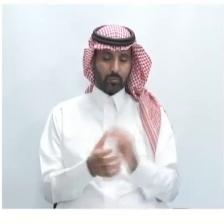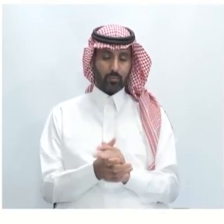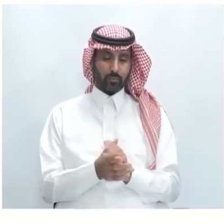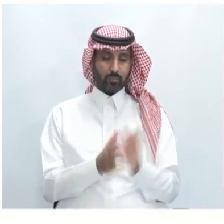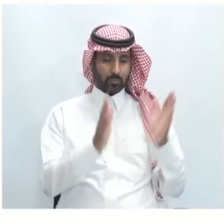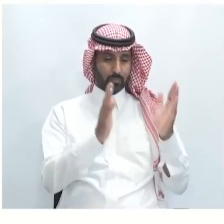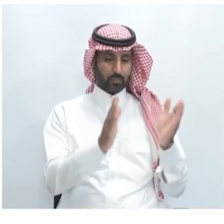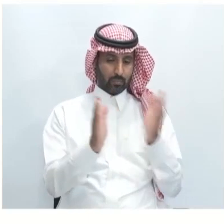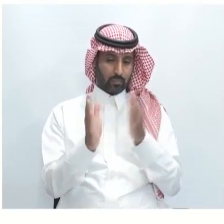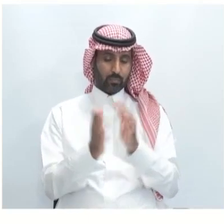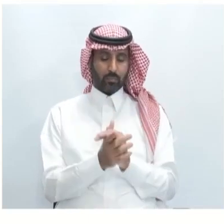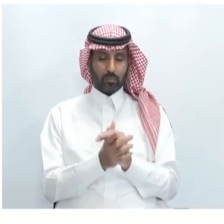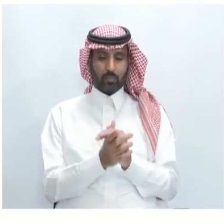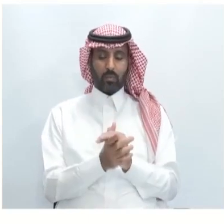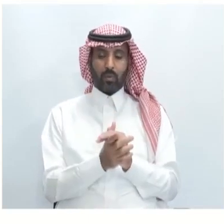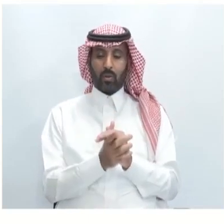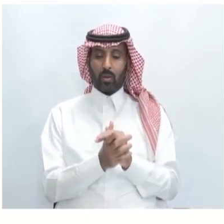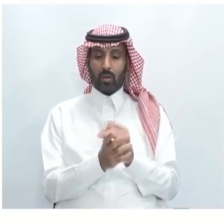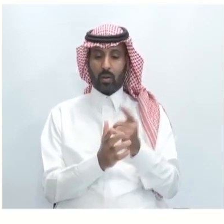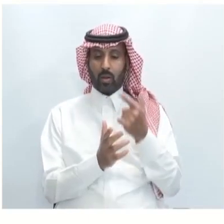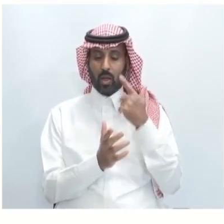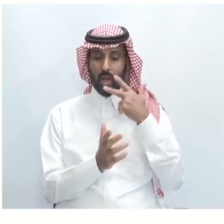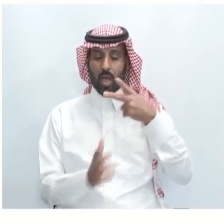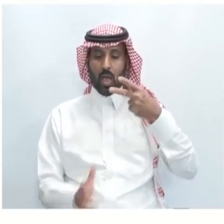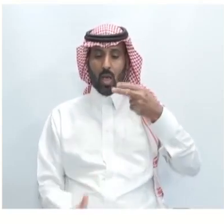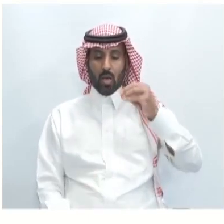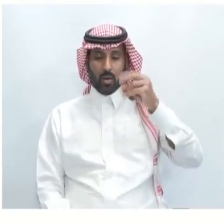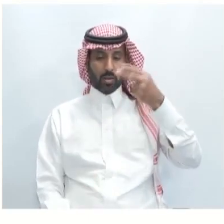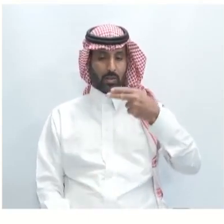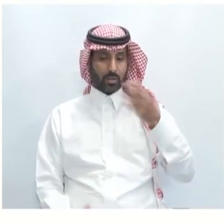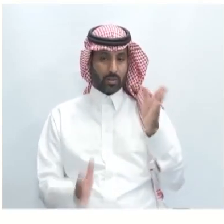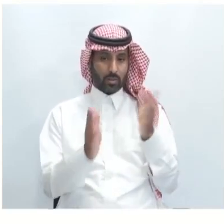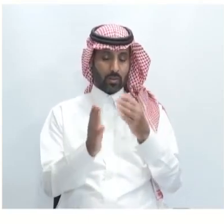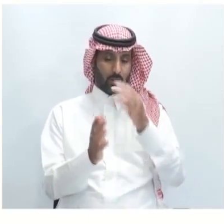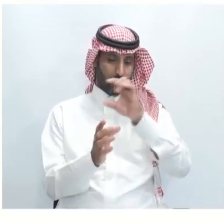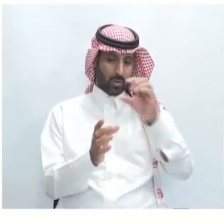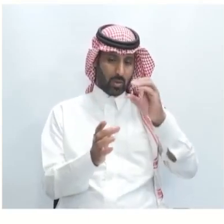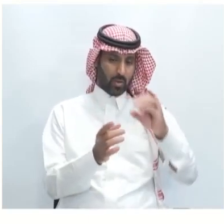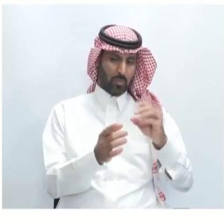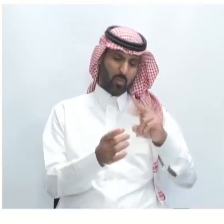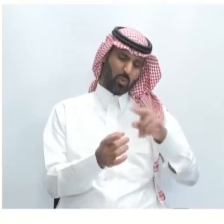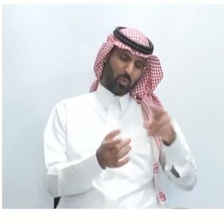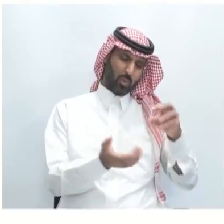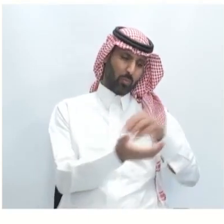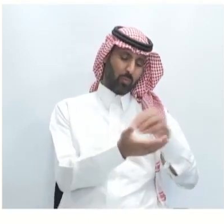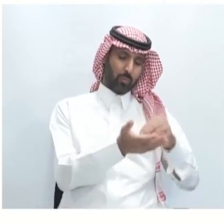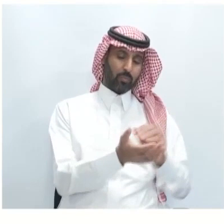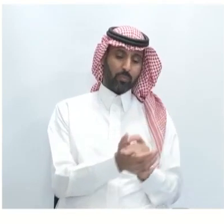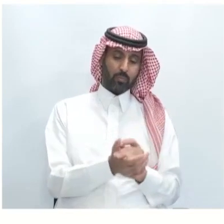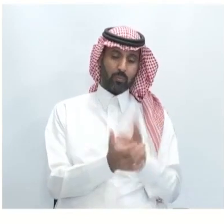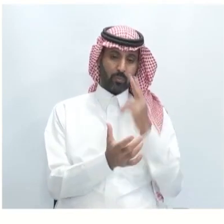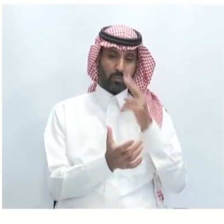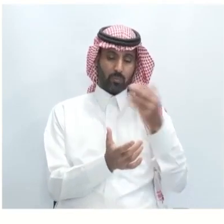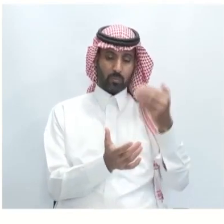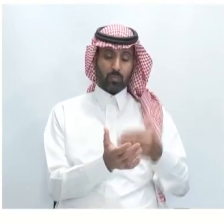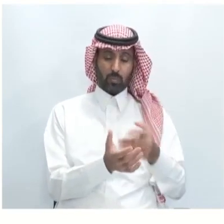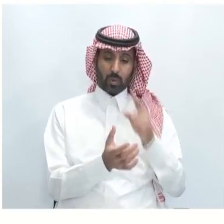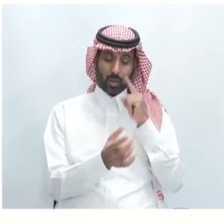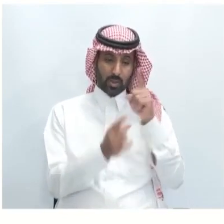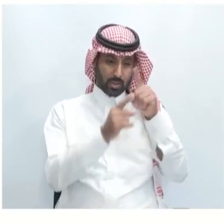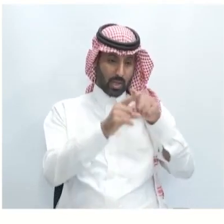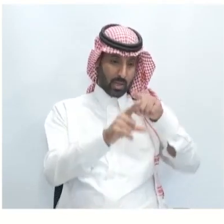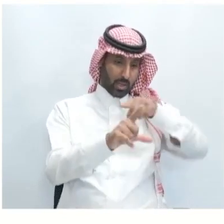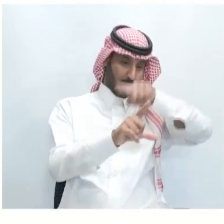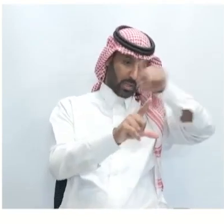مره اخرى نلاحظ هنا الهيدروكسيل ولاحظ هنا الهيدروكسيل موقعها اختلف اذا لاحظ عندما تكون في شكل